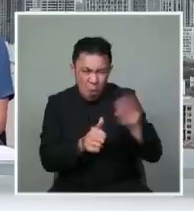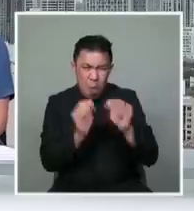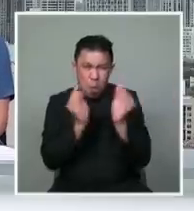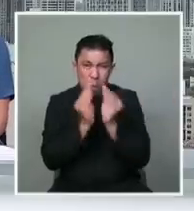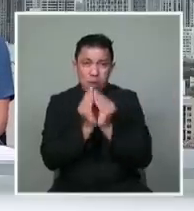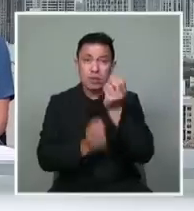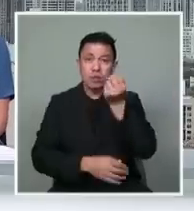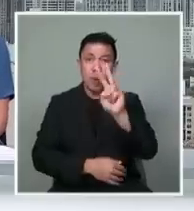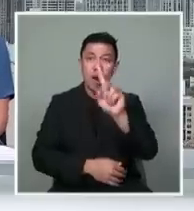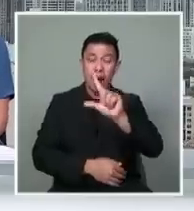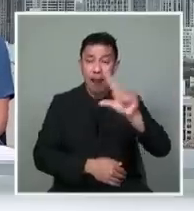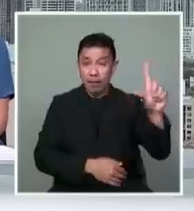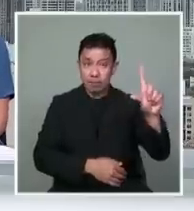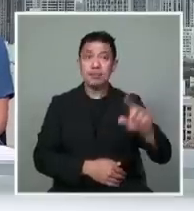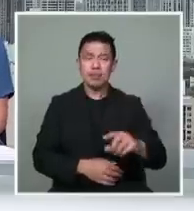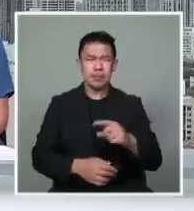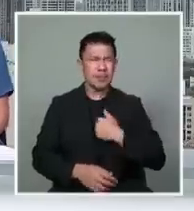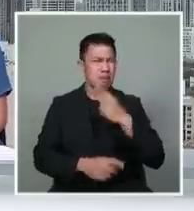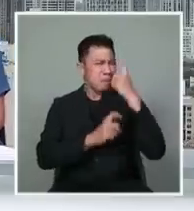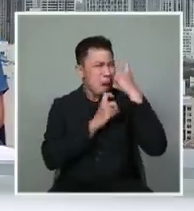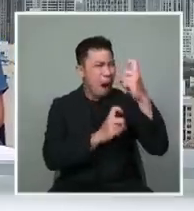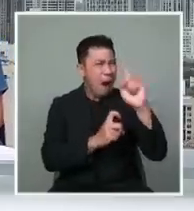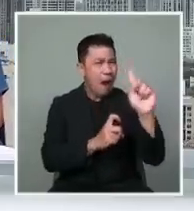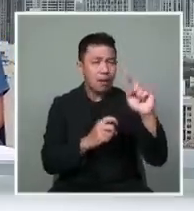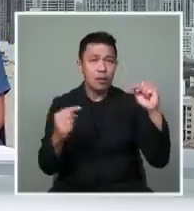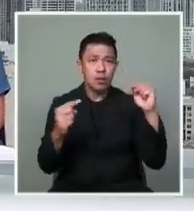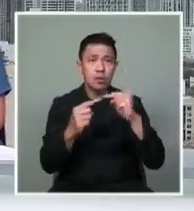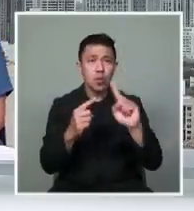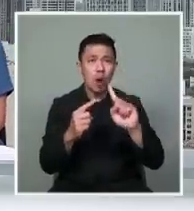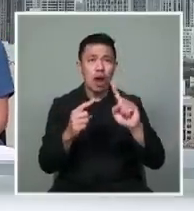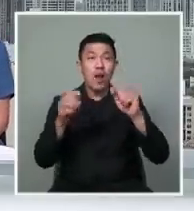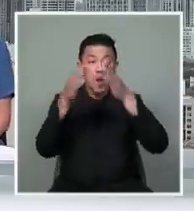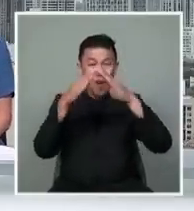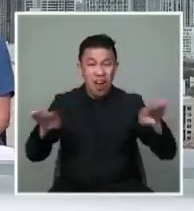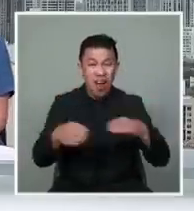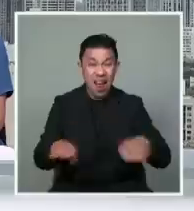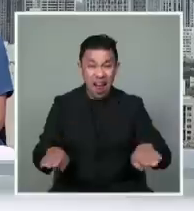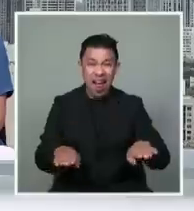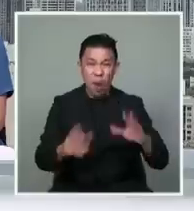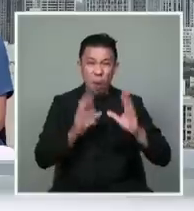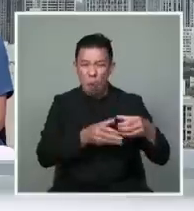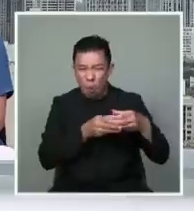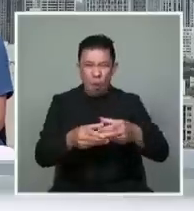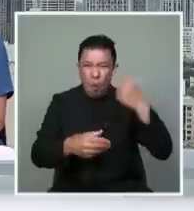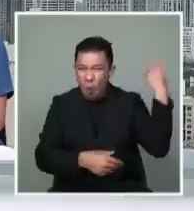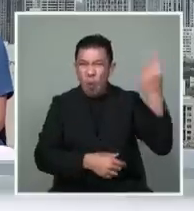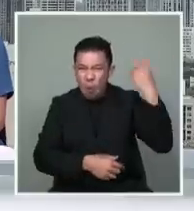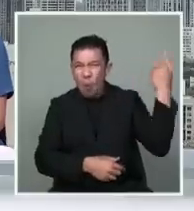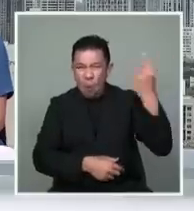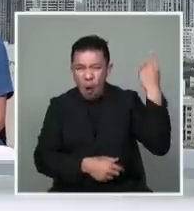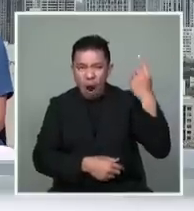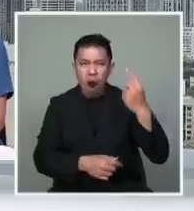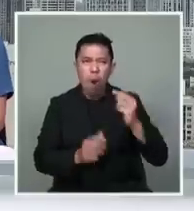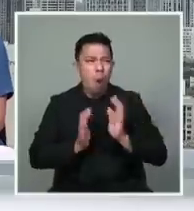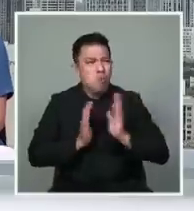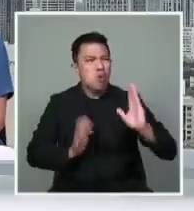ล้านคนแล้วนะคะ แล้วความเสี่ยงที่กังวลกันอยู่ก็คือว่าช่วง Thanksgiving ขอบคุณพระเจ้าที่ผ่านมาเนี่ยคนเดินทางกันเยอะแนวโน้มจะเป็นอย่างไรผู้เชี่